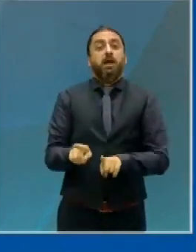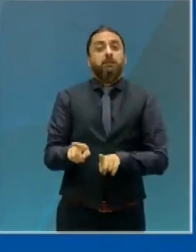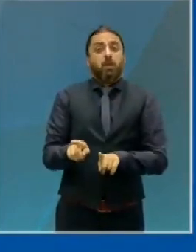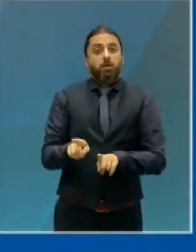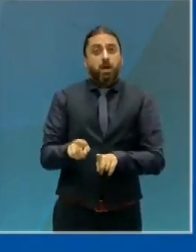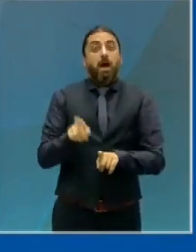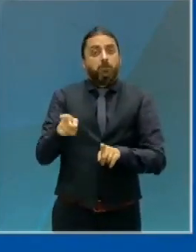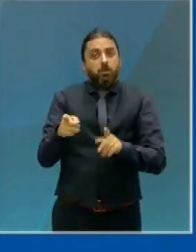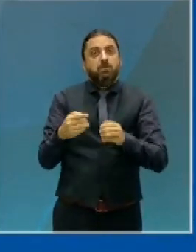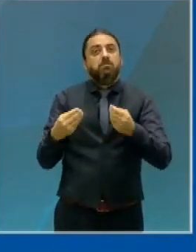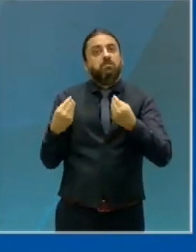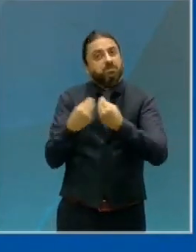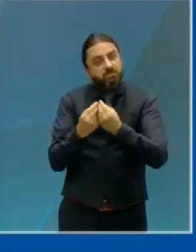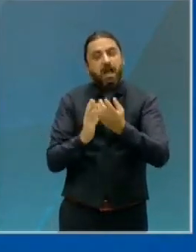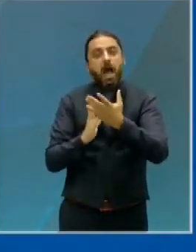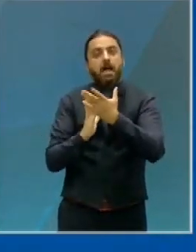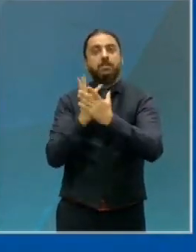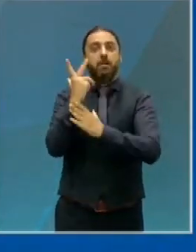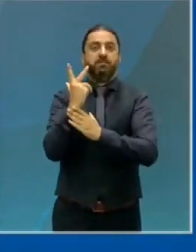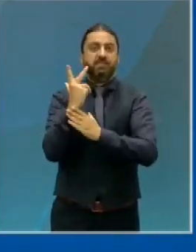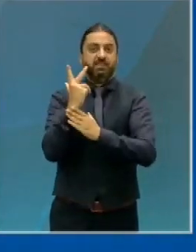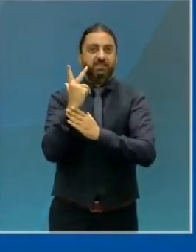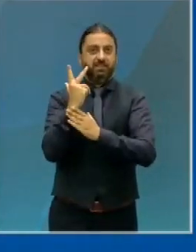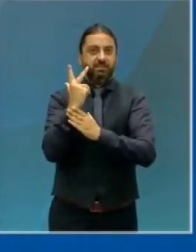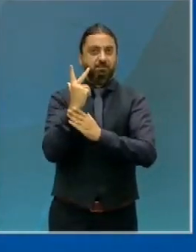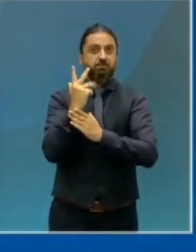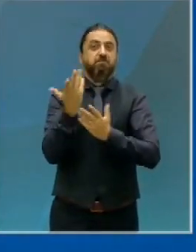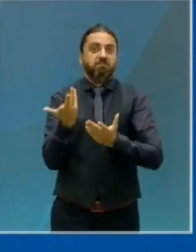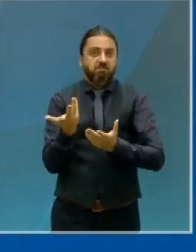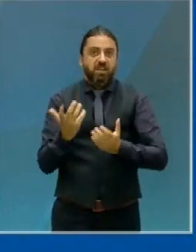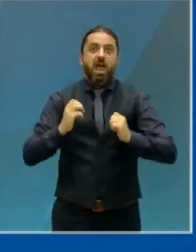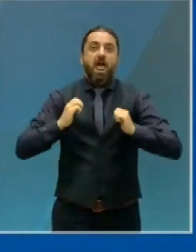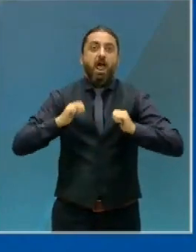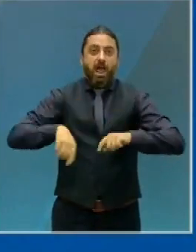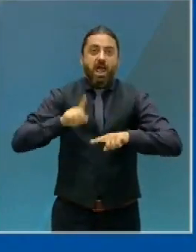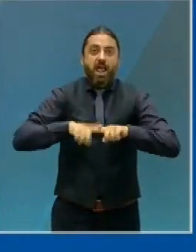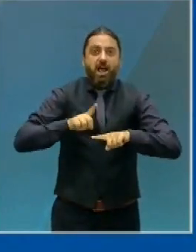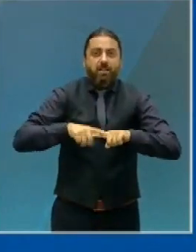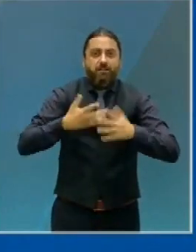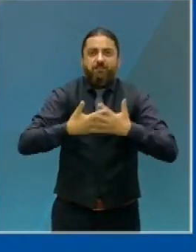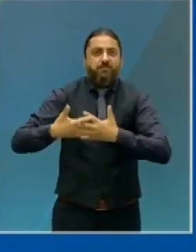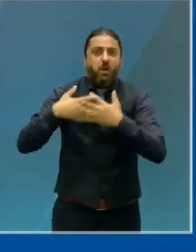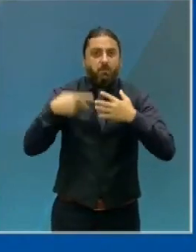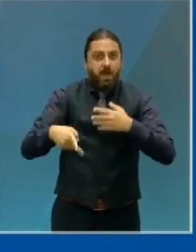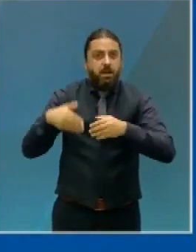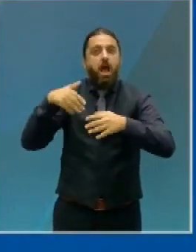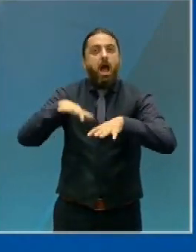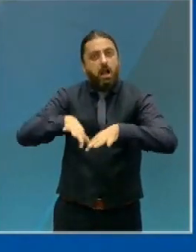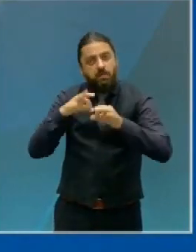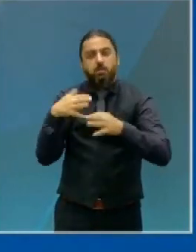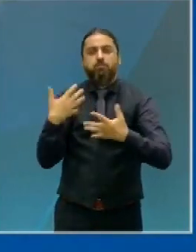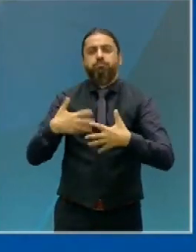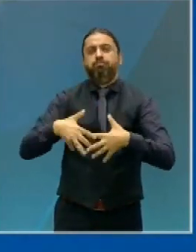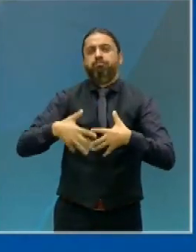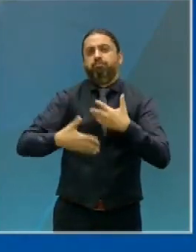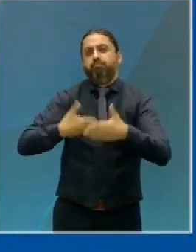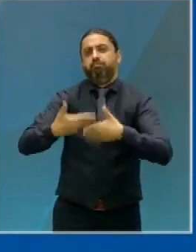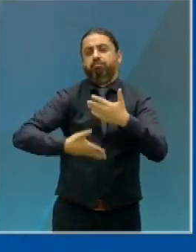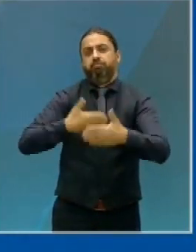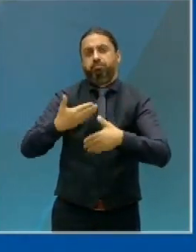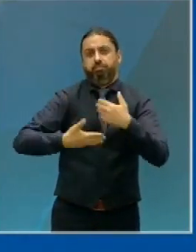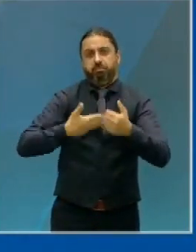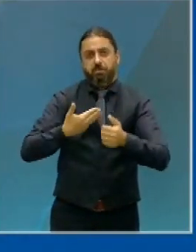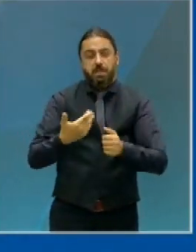με αναπτυξιακό πρόσημο, καθώς κινητοποιούν την εθνική μας βιομηχανία, αλλά και με κοινωνική σφραγίδα.